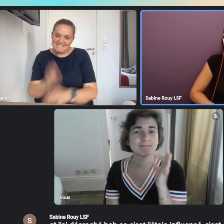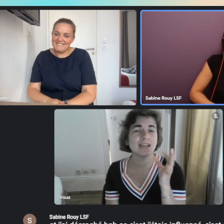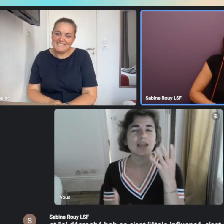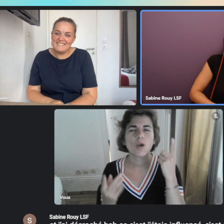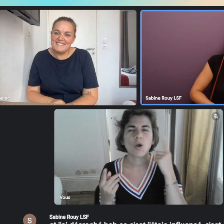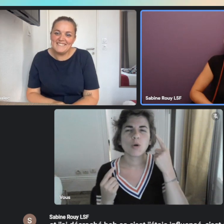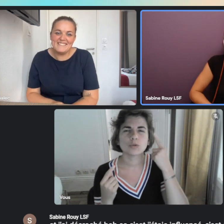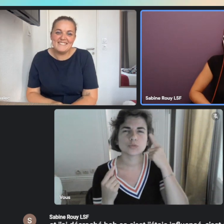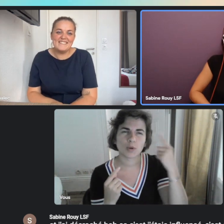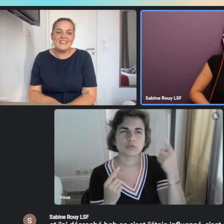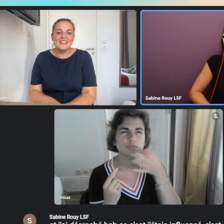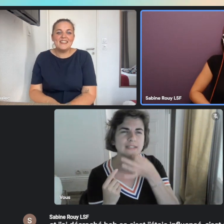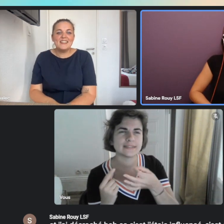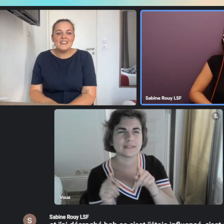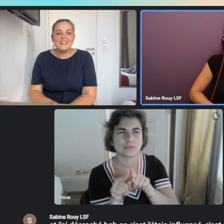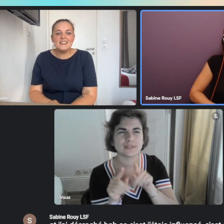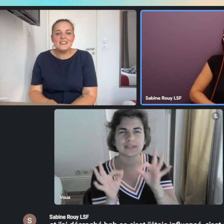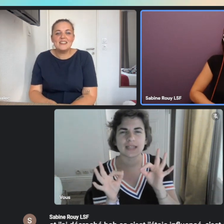désolée, ça arrive.